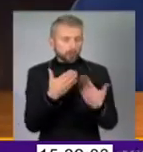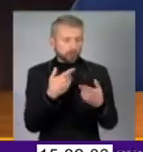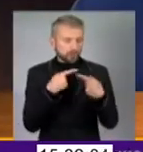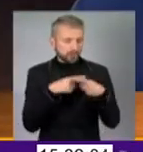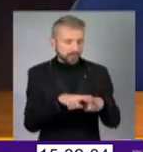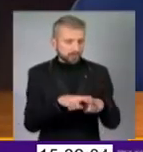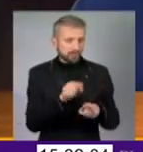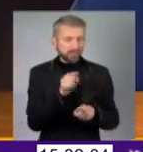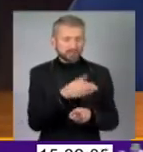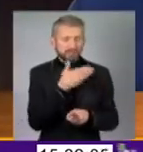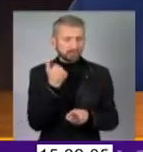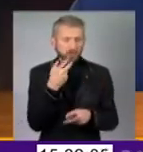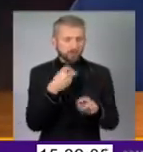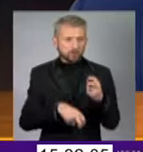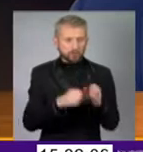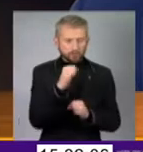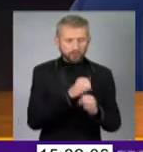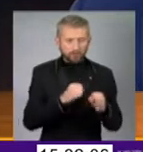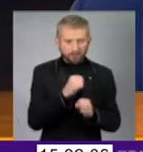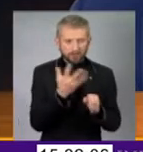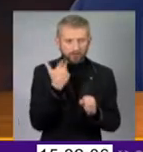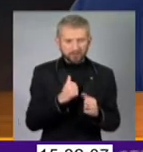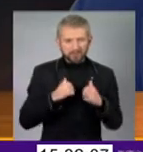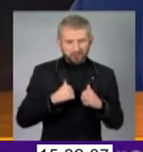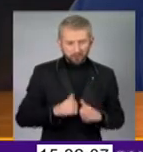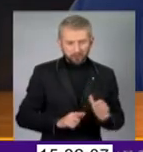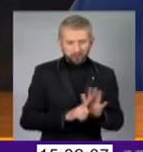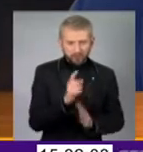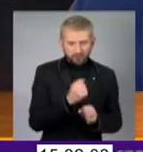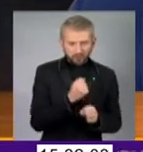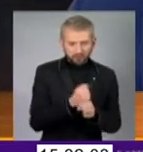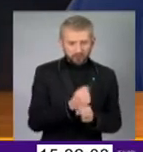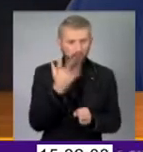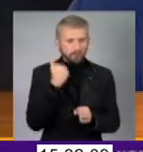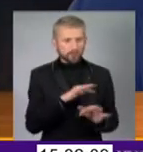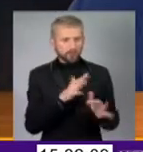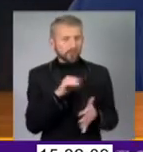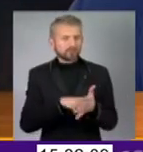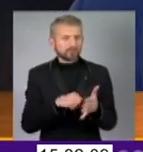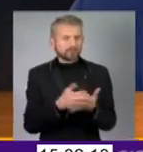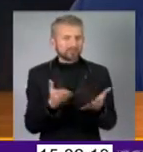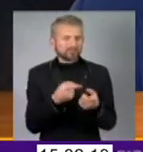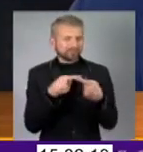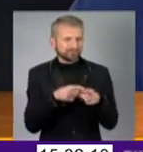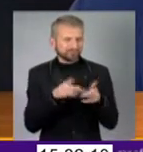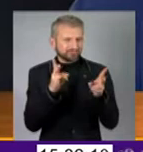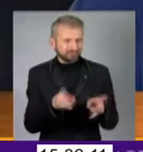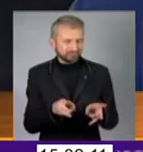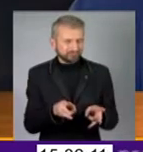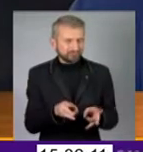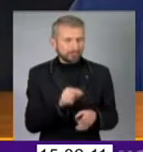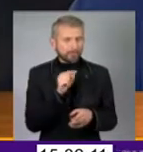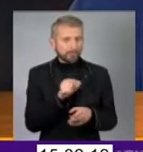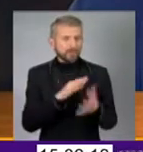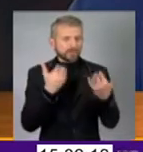говорю, тоді ти не маєш поламку двигуна. Коли це відбувається, ну, скажімо так, через техногенну якусь історію, відповідно, ти